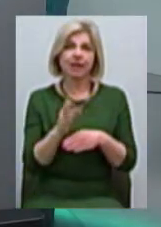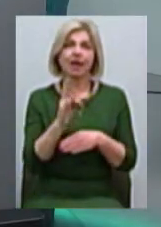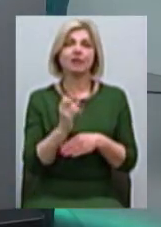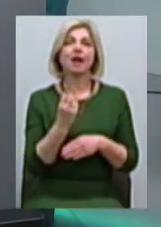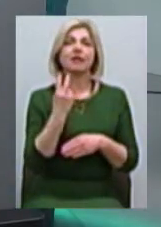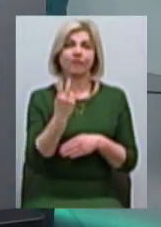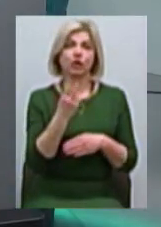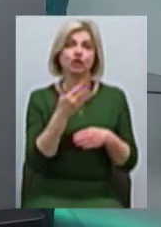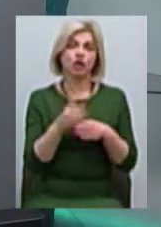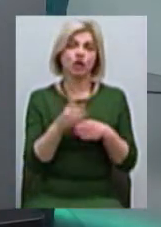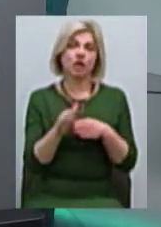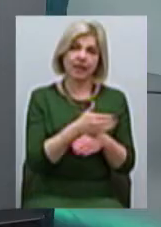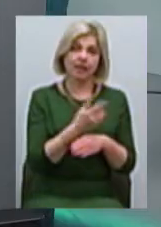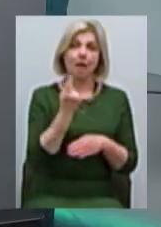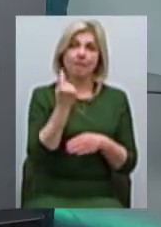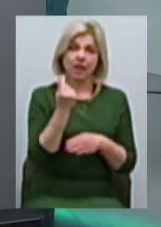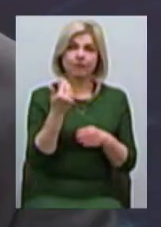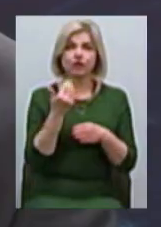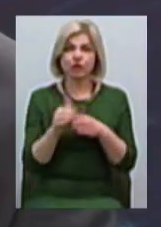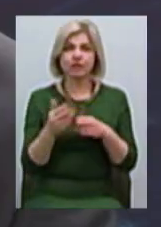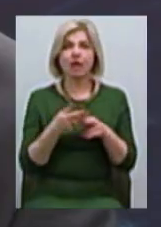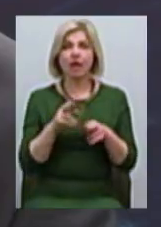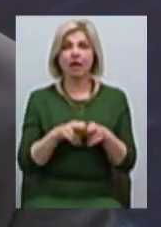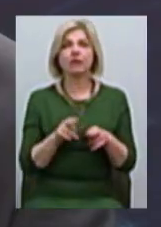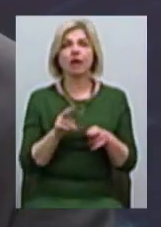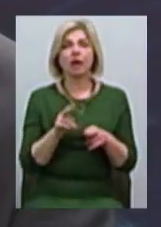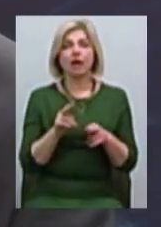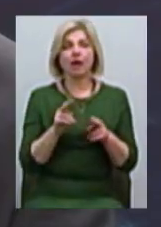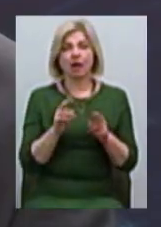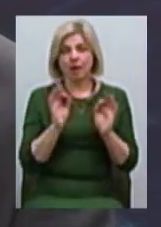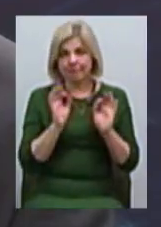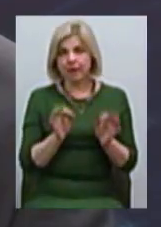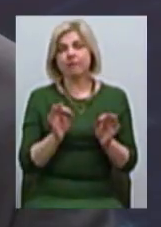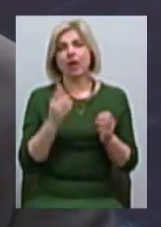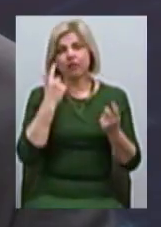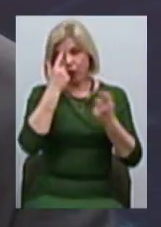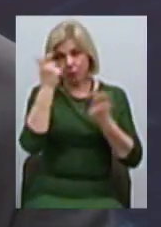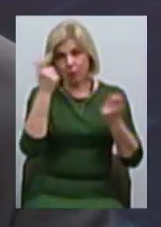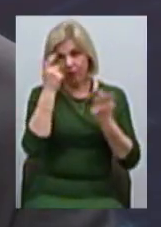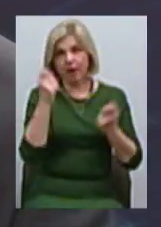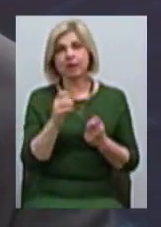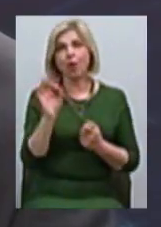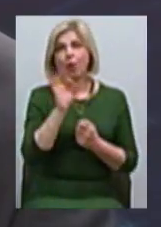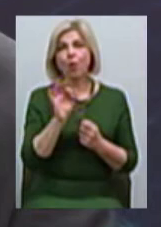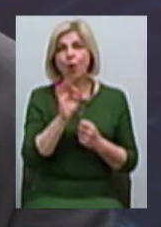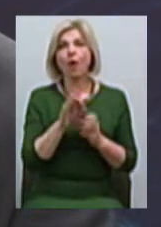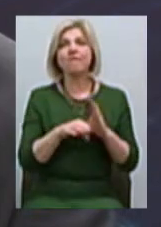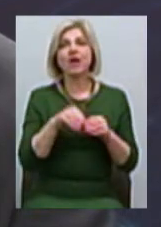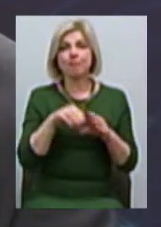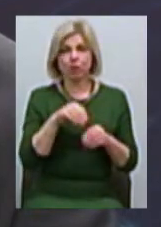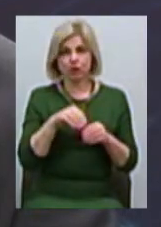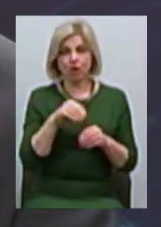на дві частини. Перша частина – це об'єктивне інформування щодо перебігу виборчого